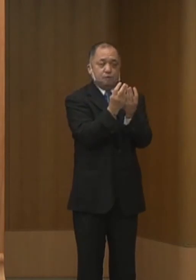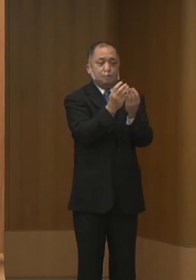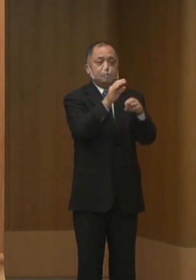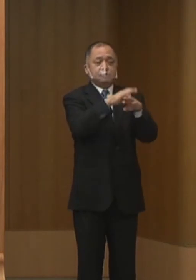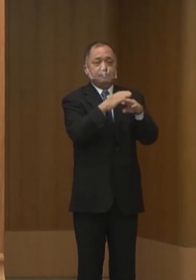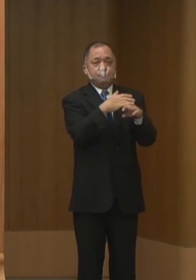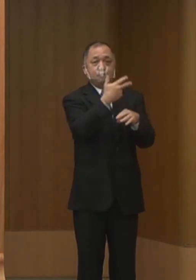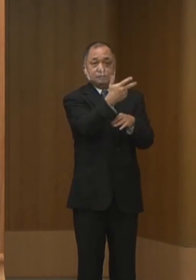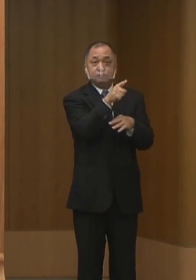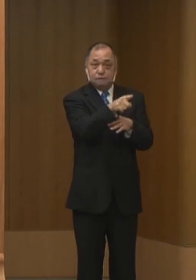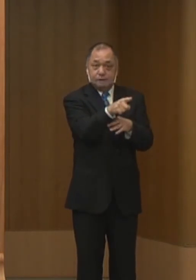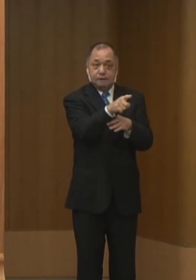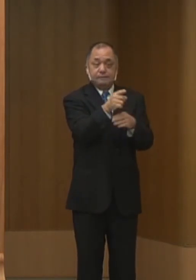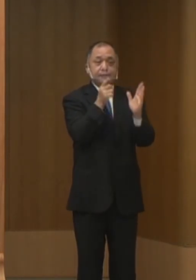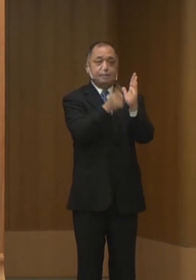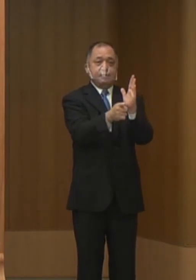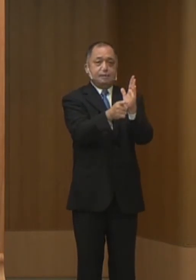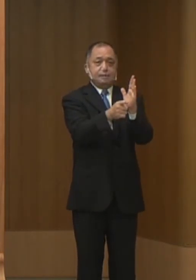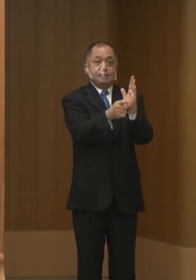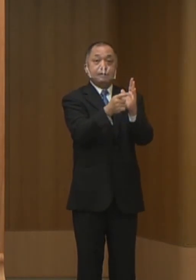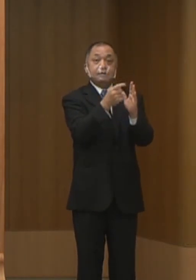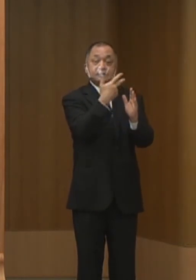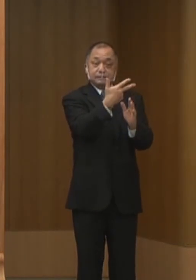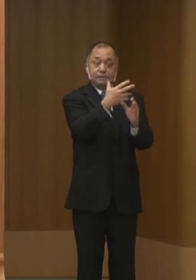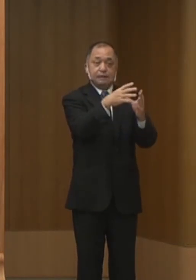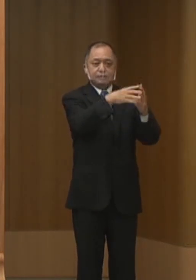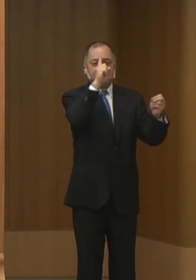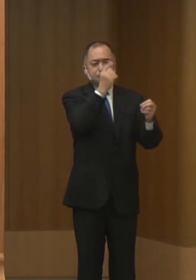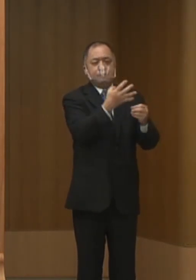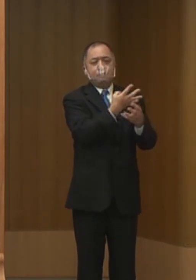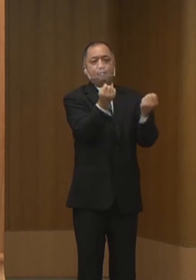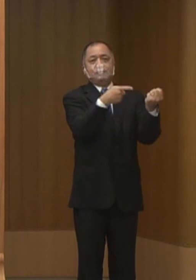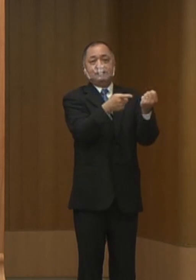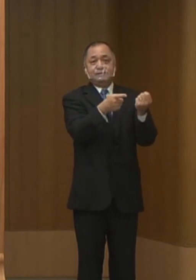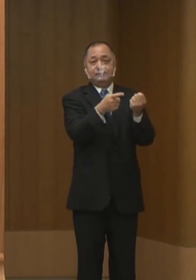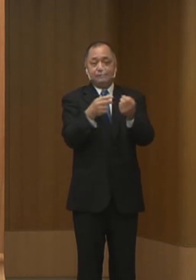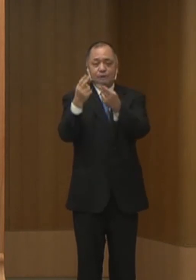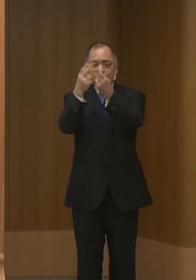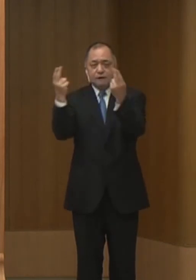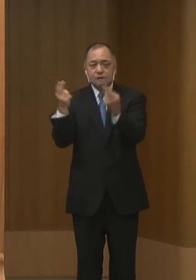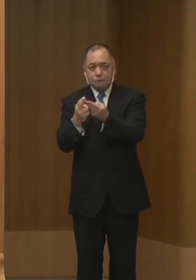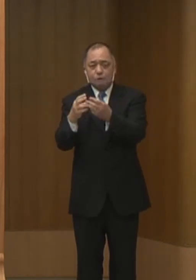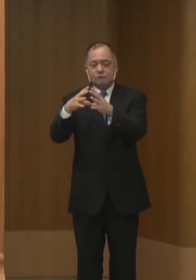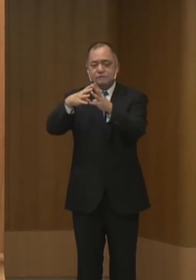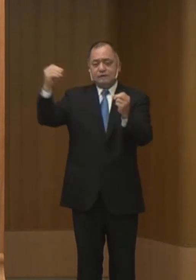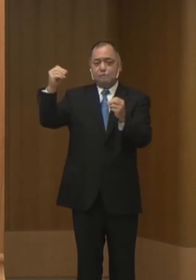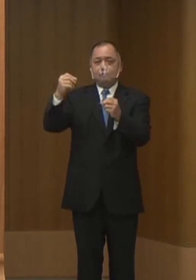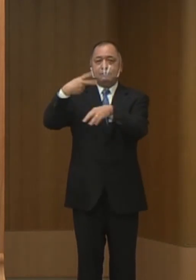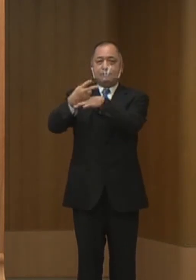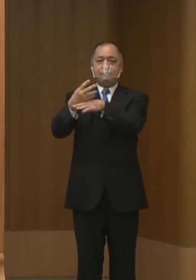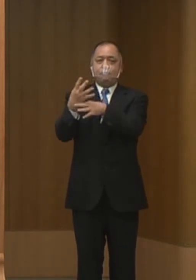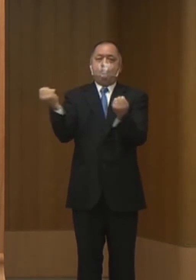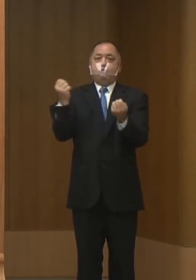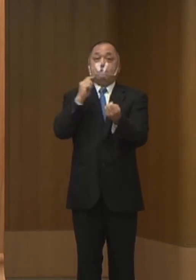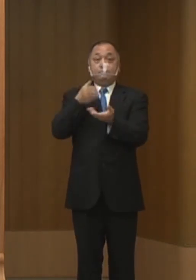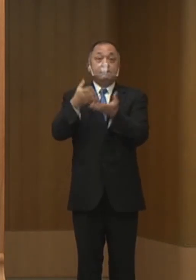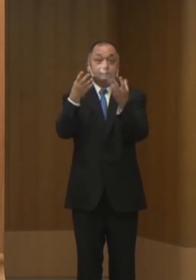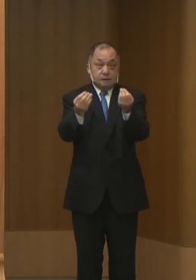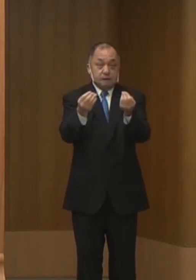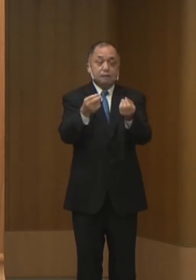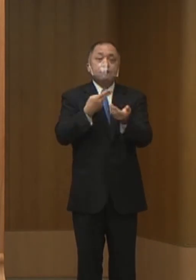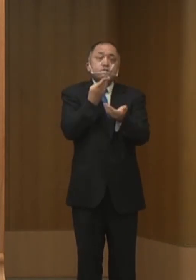で言えば政令指定都市で全国で一番多い、都道府県の中でも北海道は全国で2番目に多いと申し上げましたが、入院をし